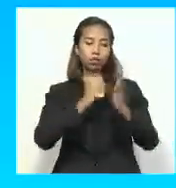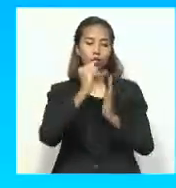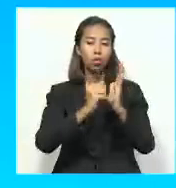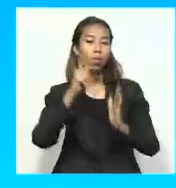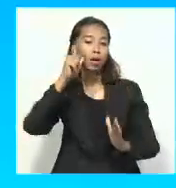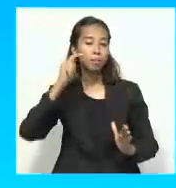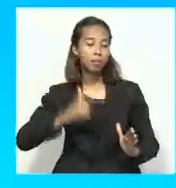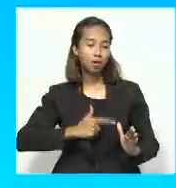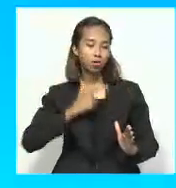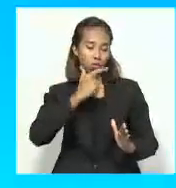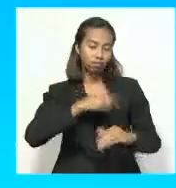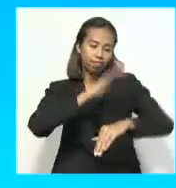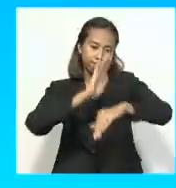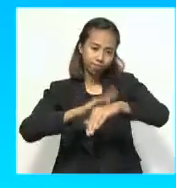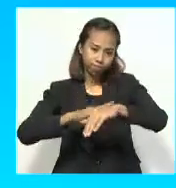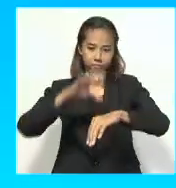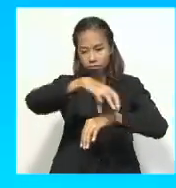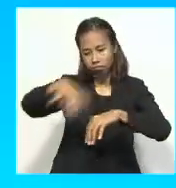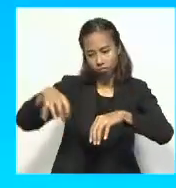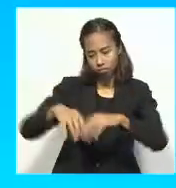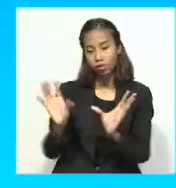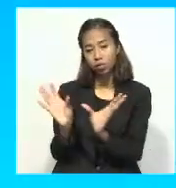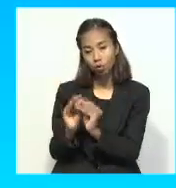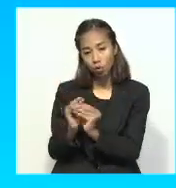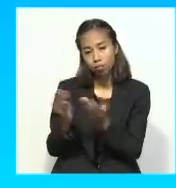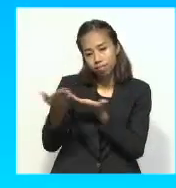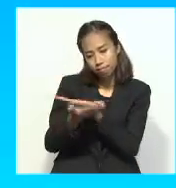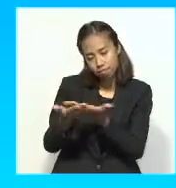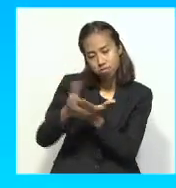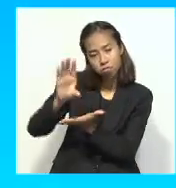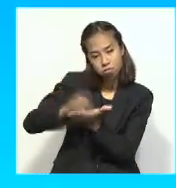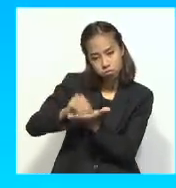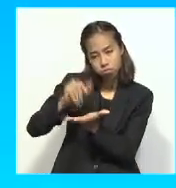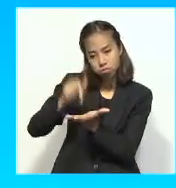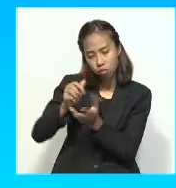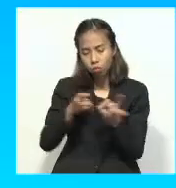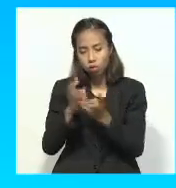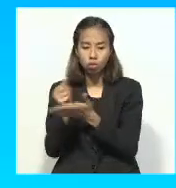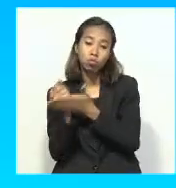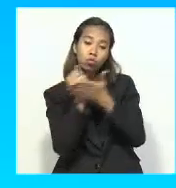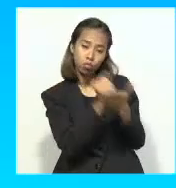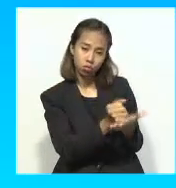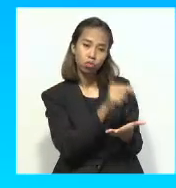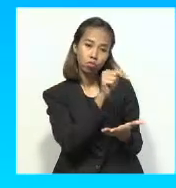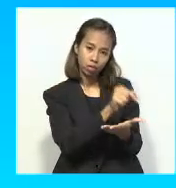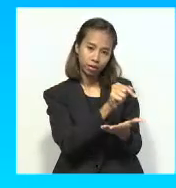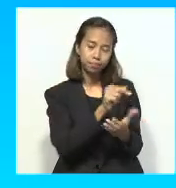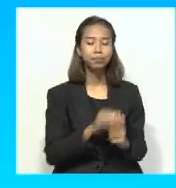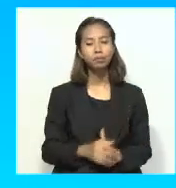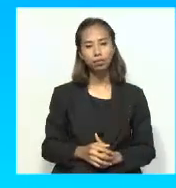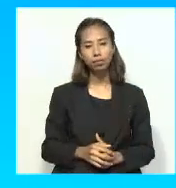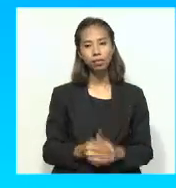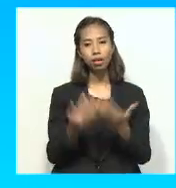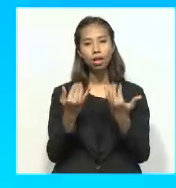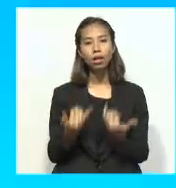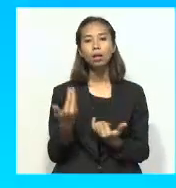รัตน์ชุมอุปการก็เรียกทุกหน่วยงานเข้ามาสรุปข้อมูลการเกิดเหตุและก็การช่วยเหลือผู้ประสบภัยในศูนย์พักพิงบ้านแม่ละอูนค่ะ